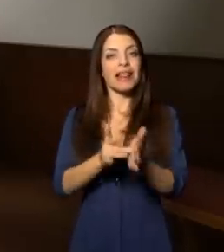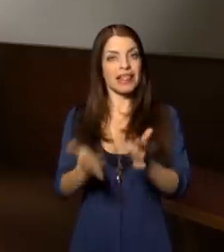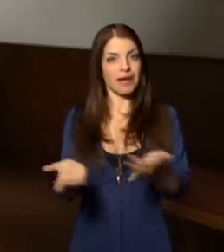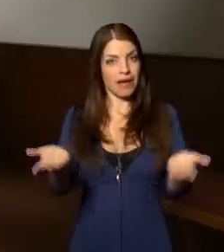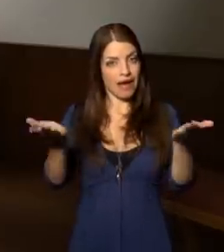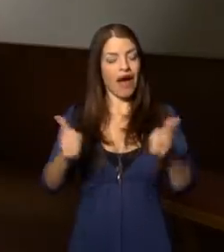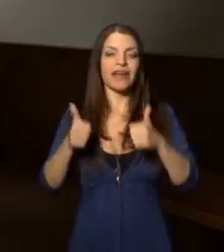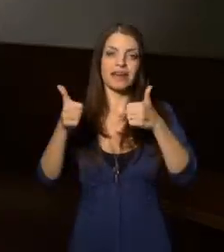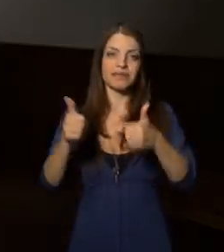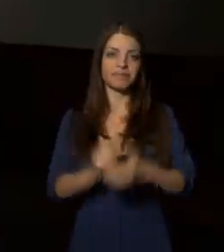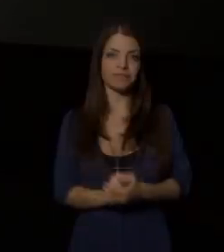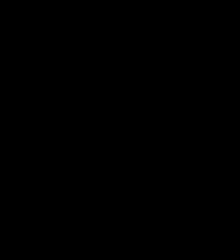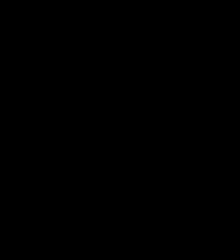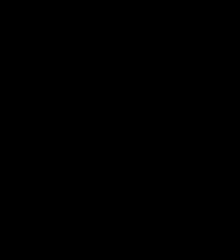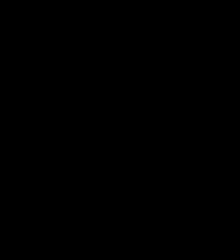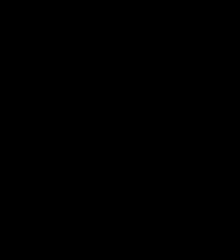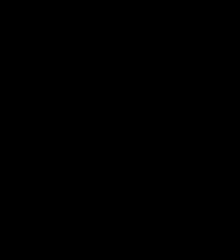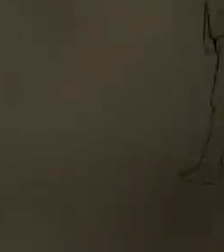aħjar.